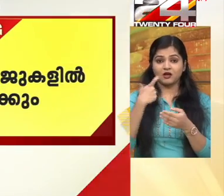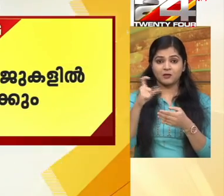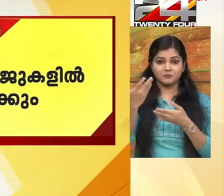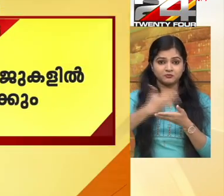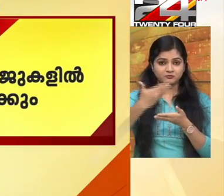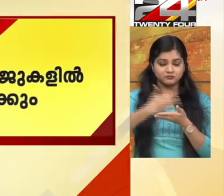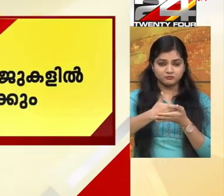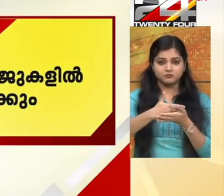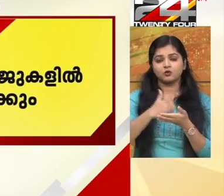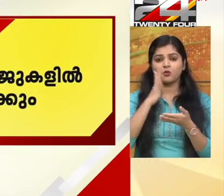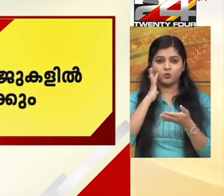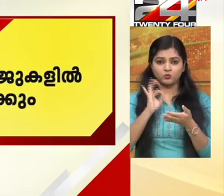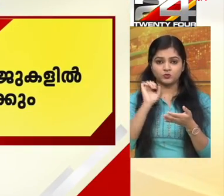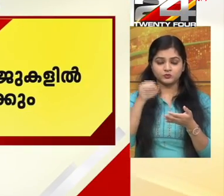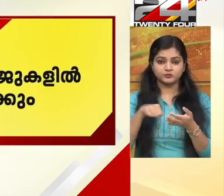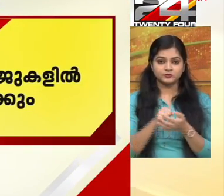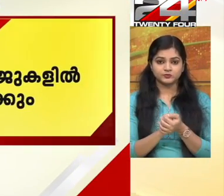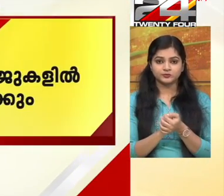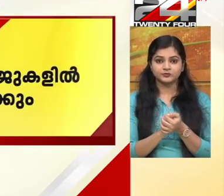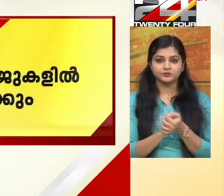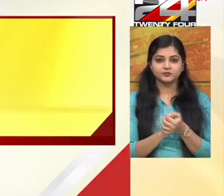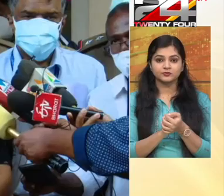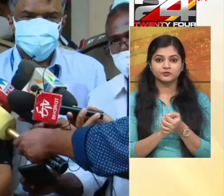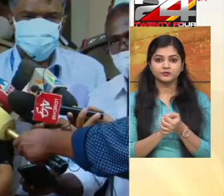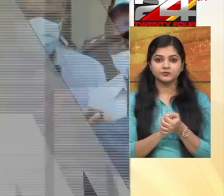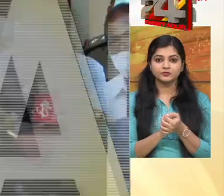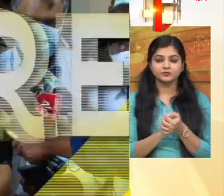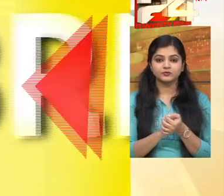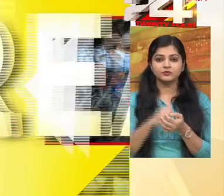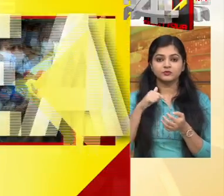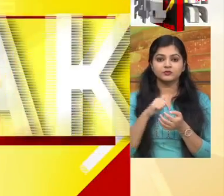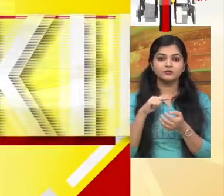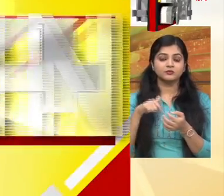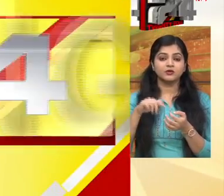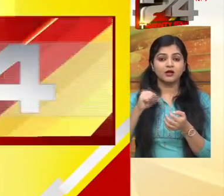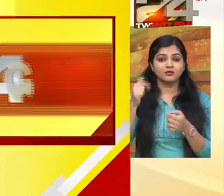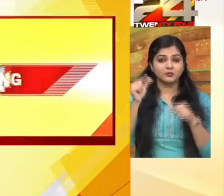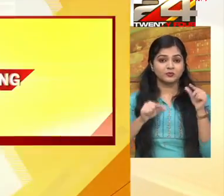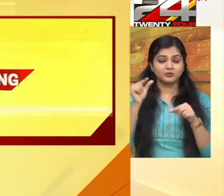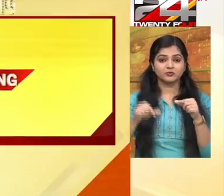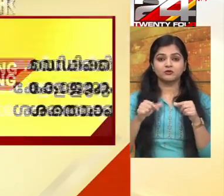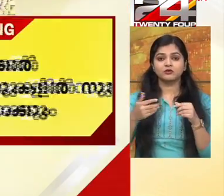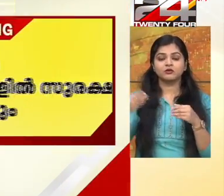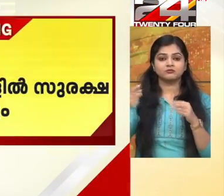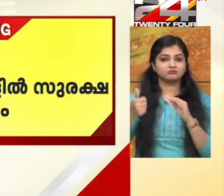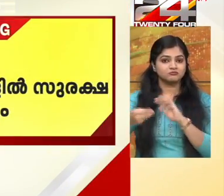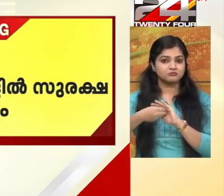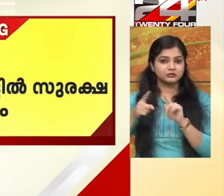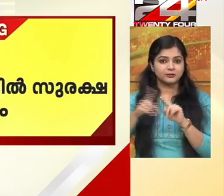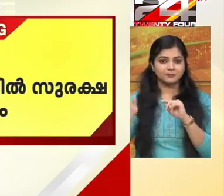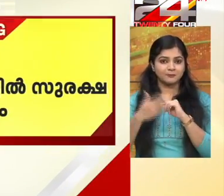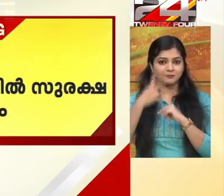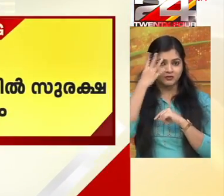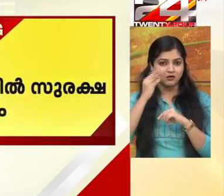ഉണ്ടോ എന്നുള്ളത് നിശ്ചയമായിട്ട് നമുക്ക് പരിശോധിക്കാവുന്ന കാര്യമാണ്. ഇപ്പോൾ മറ്റുള്ളവരെ കയറ്റുക എന്നുള്ളതൊക്കെ അത് അങ്ങനെ എവിടെയെങ്കിലും നടക്കുന്നുണ്ടെങ്കിൽ അത്